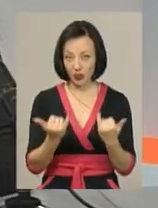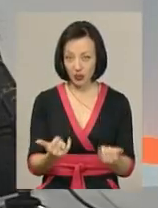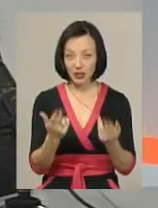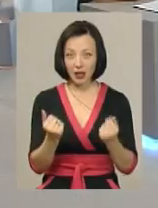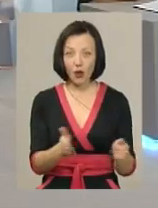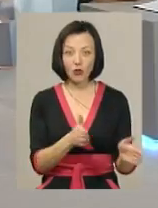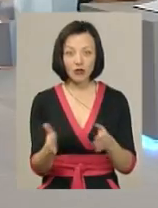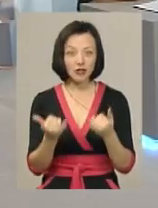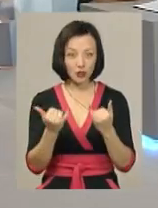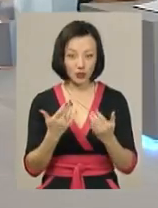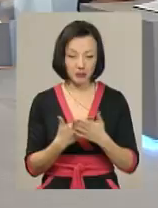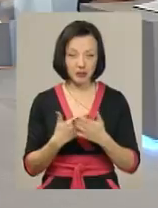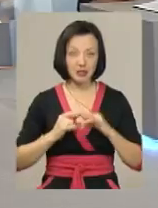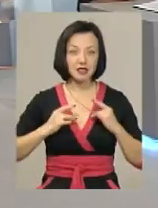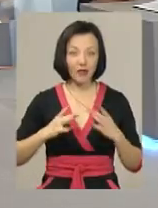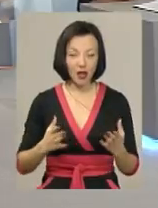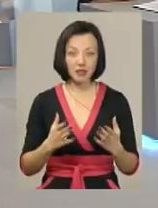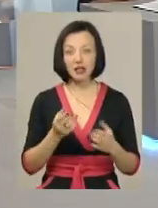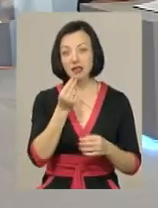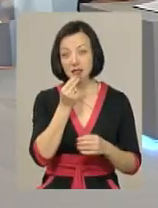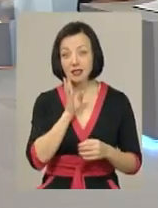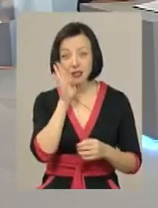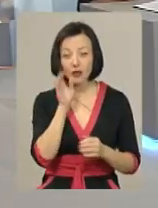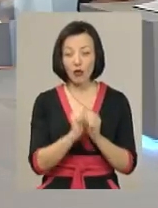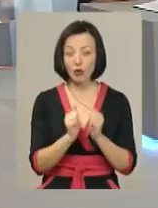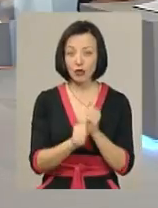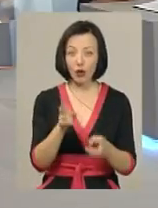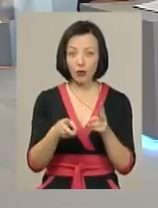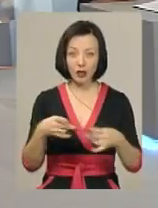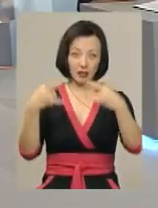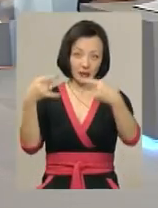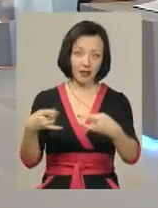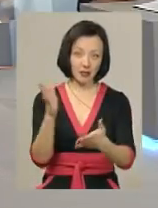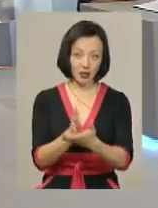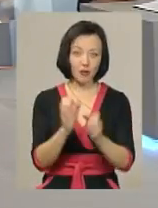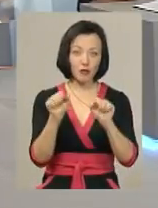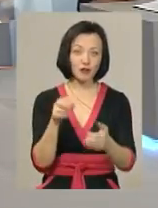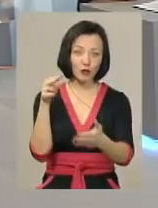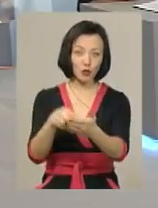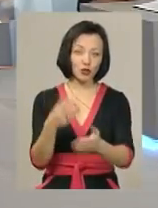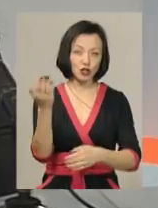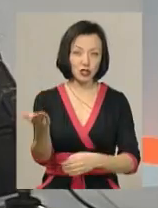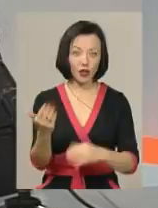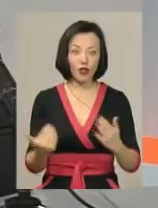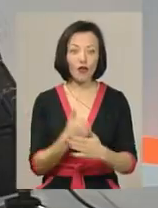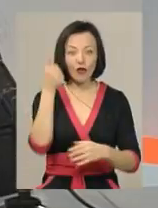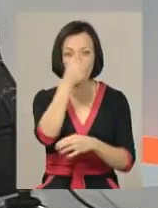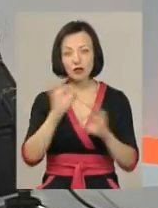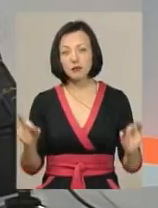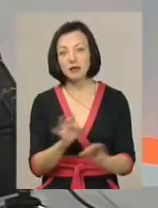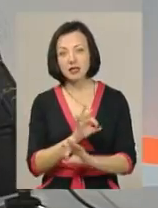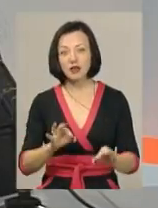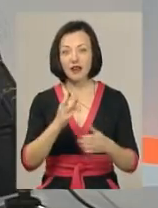Да ви готувались до сьогоднішнього наприклад свята снідаєте в кожного на кухні там стоїть телевізор можете включити новорічну пісню